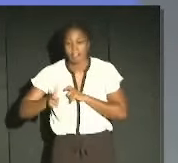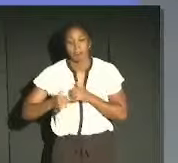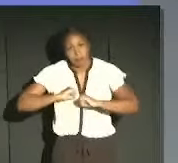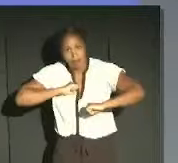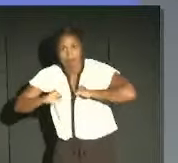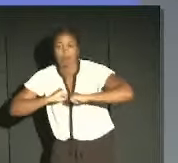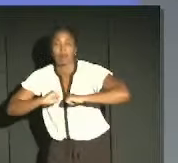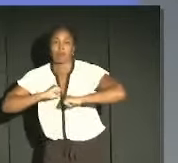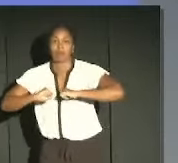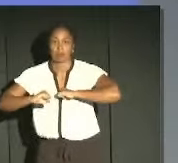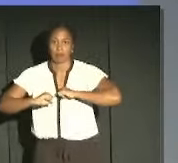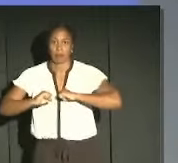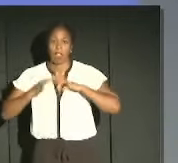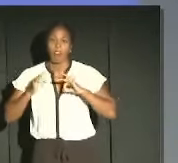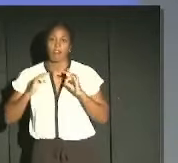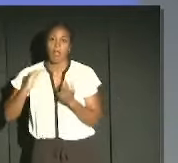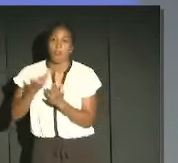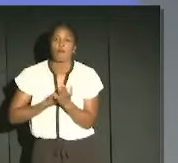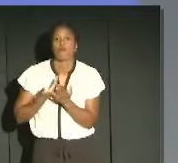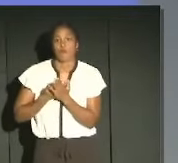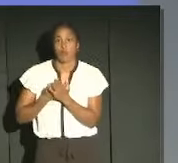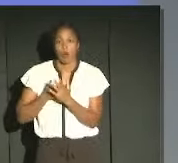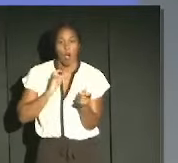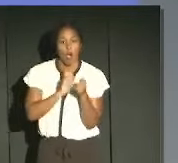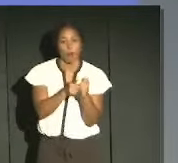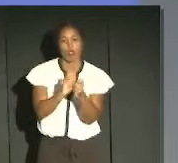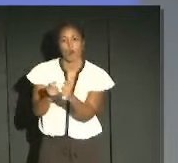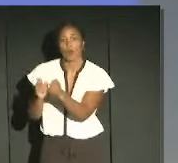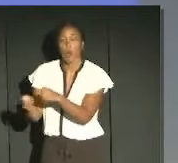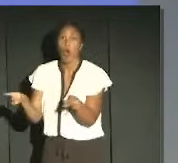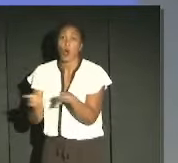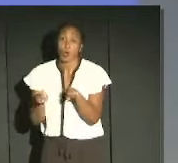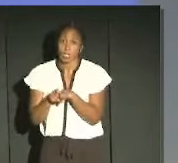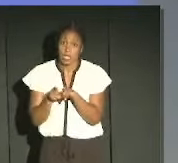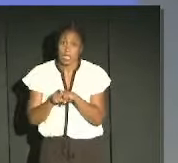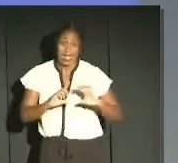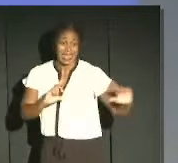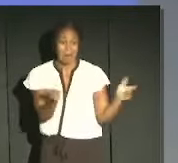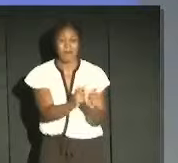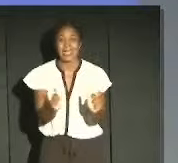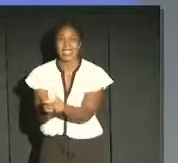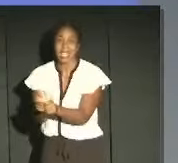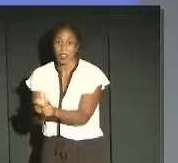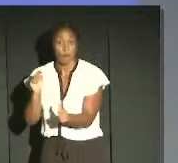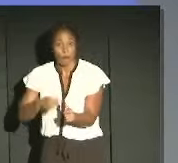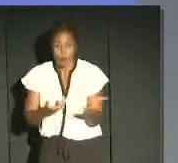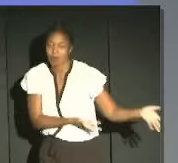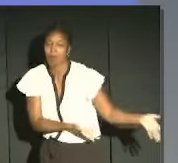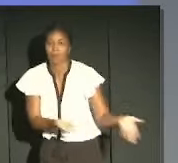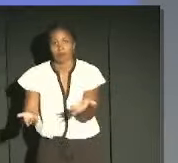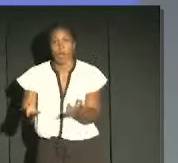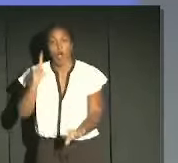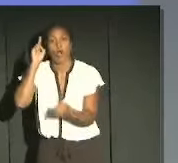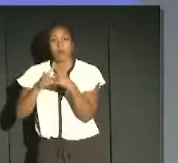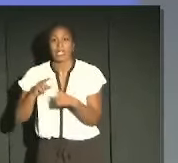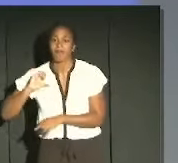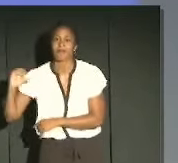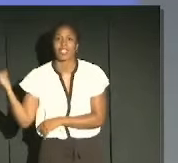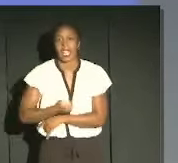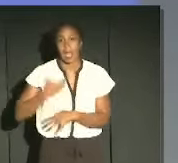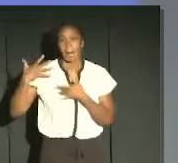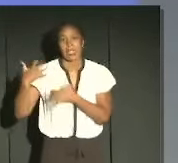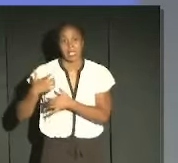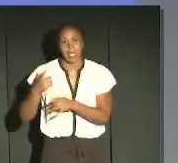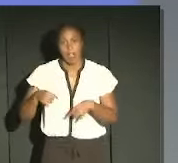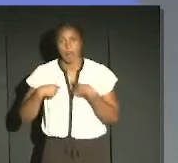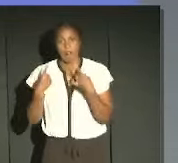élargir le d'indemnisation et faciliter l'accès au dépistage pour que chaque martiniicaaise et martiniquis